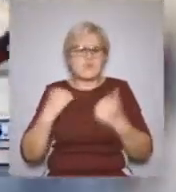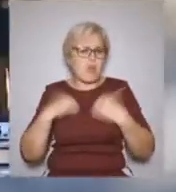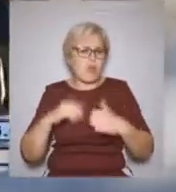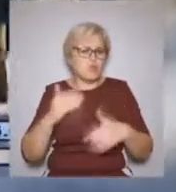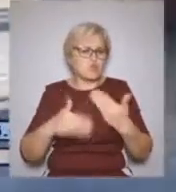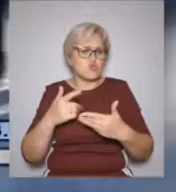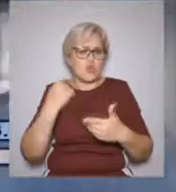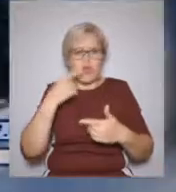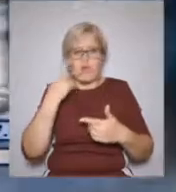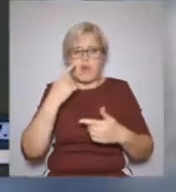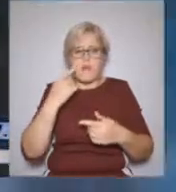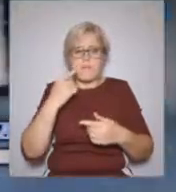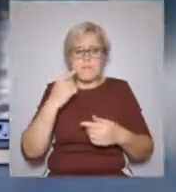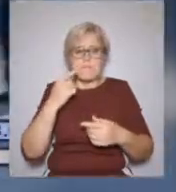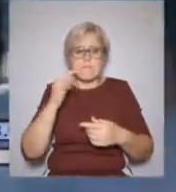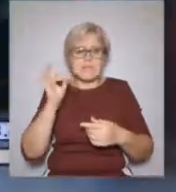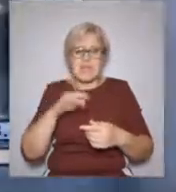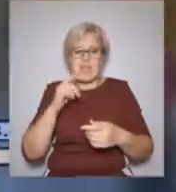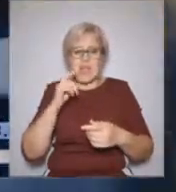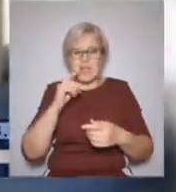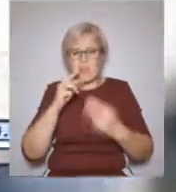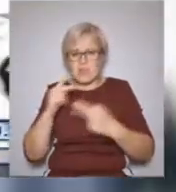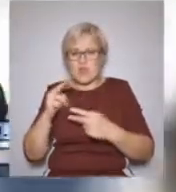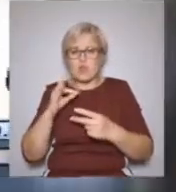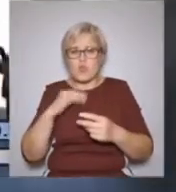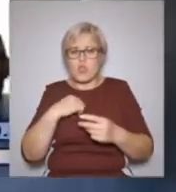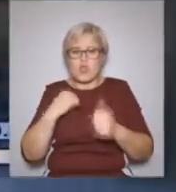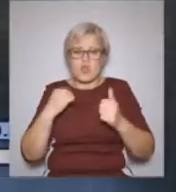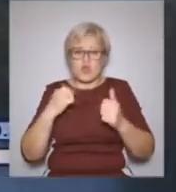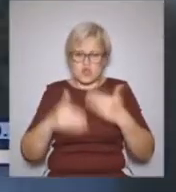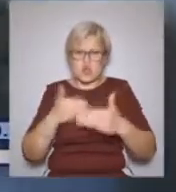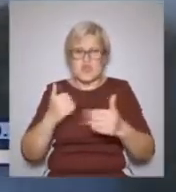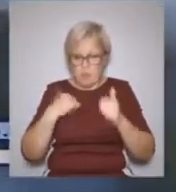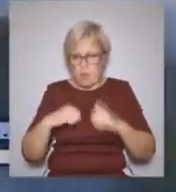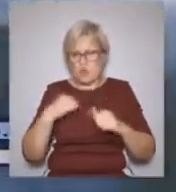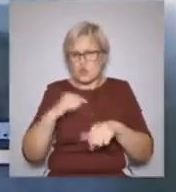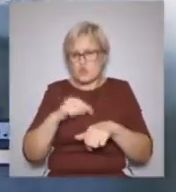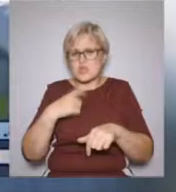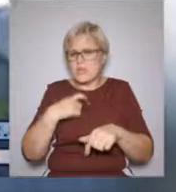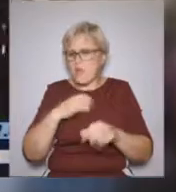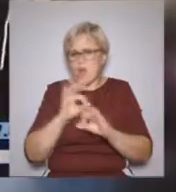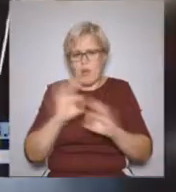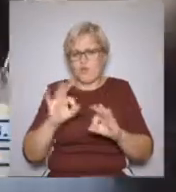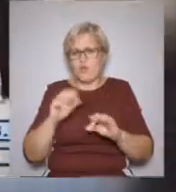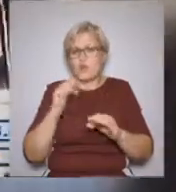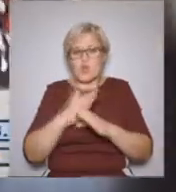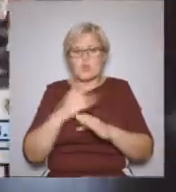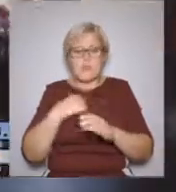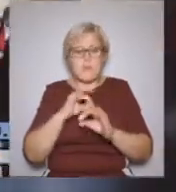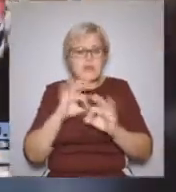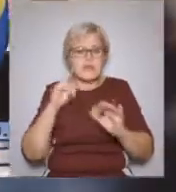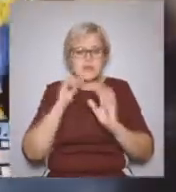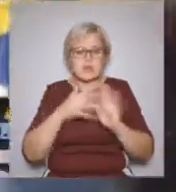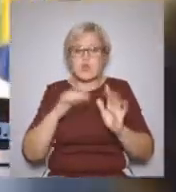письма чувствовал себя комфортно то есть я прекрасно понимал что я могу вот этот прыжок еще что-то